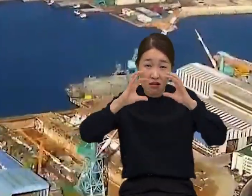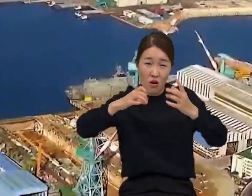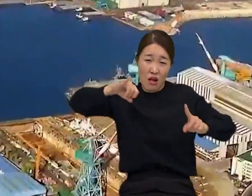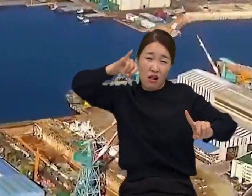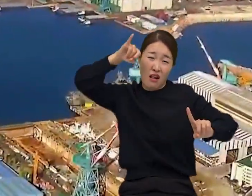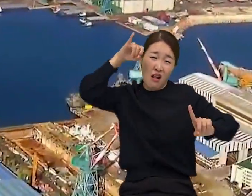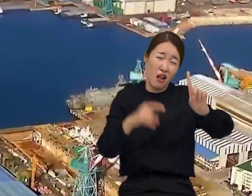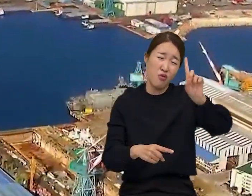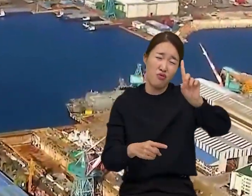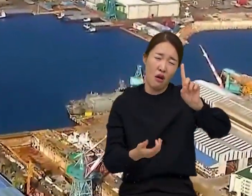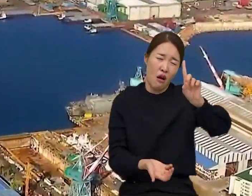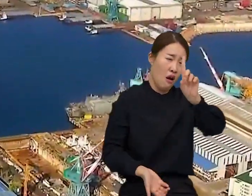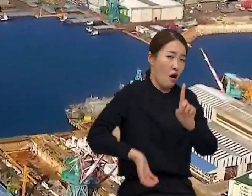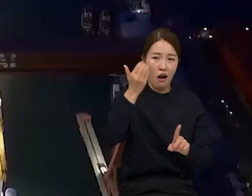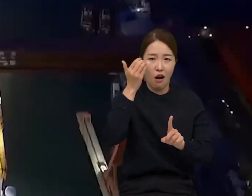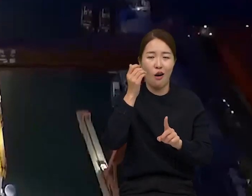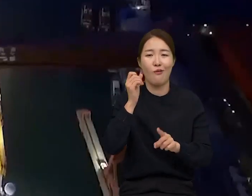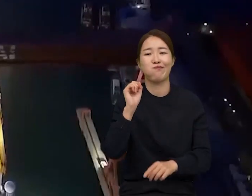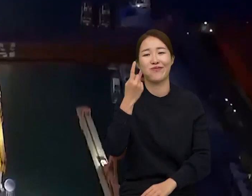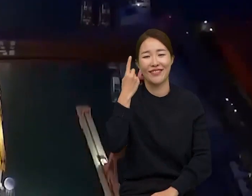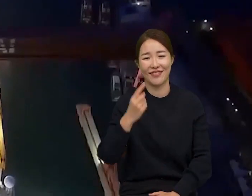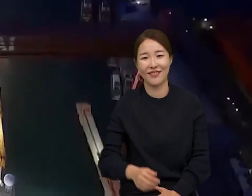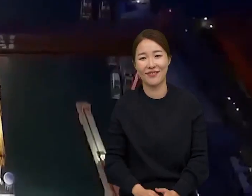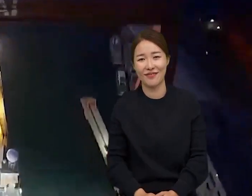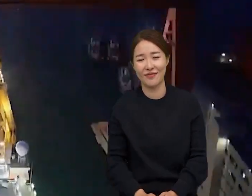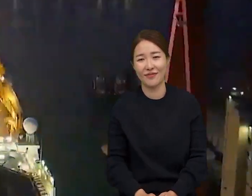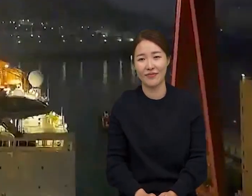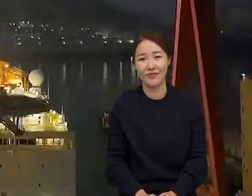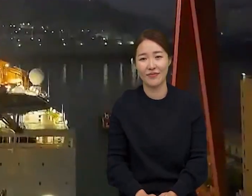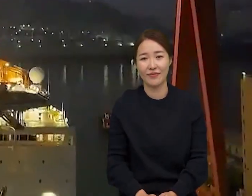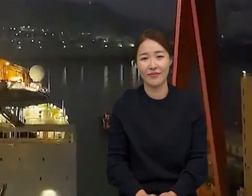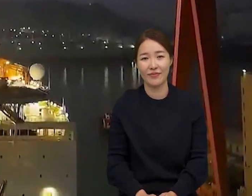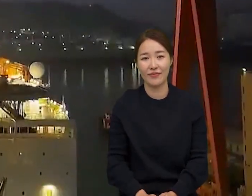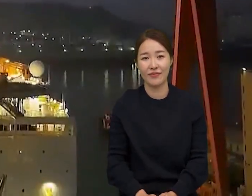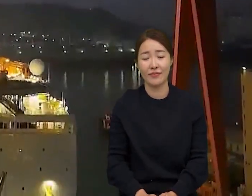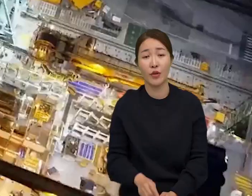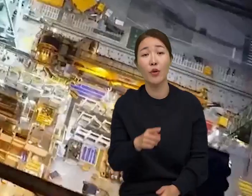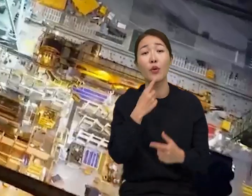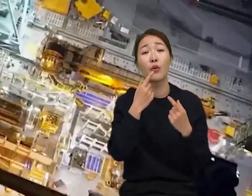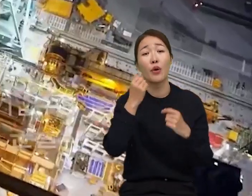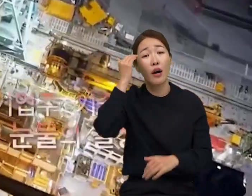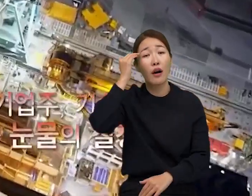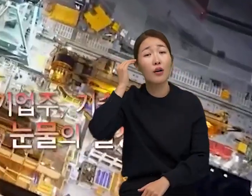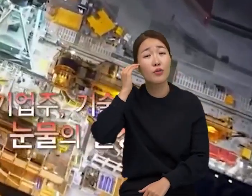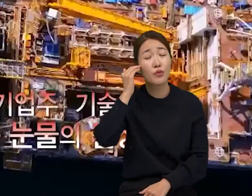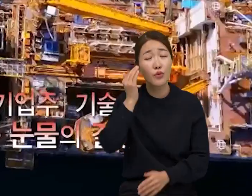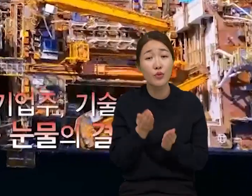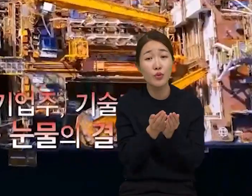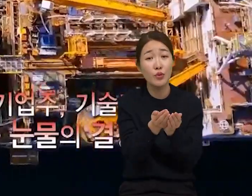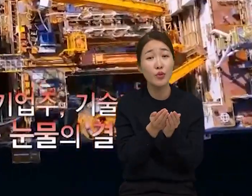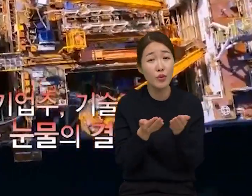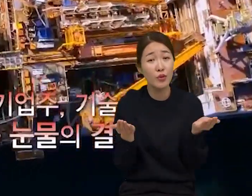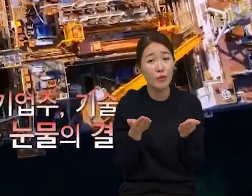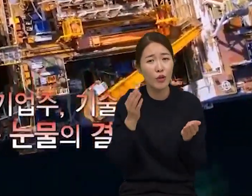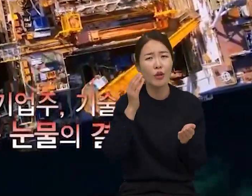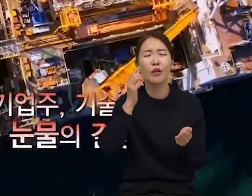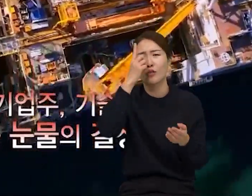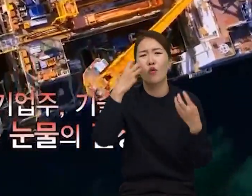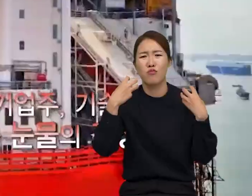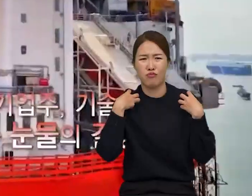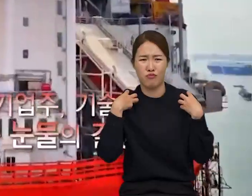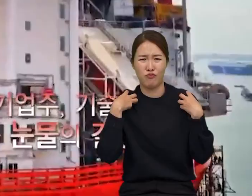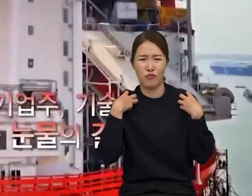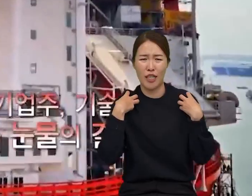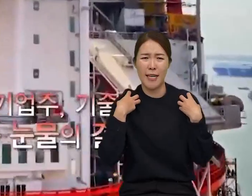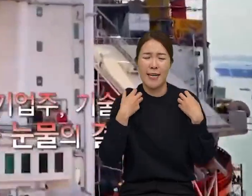훗날 세계 1위로 우뚝 서게 한 원동력이었다. 이렇게 한국의 조선업은 정부